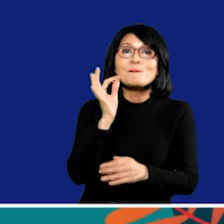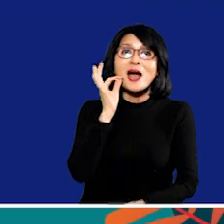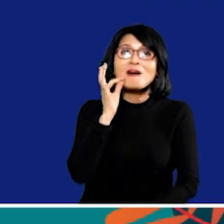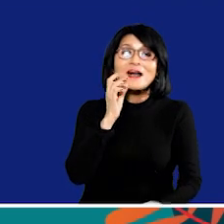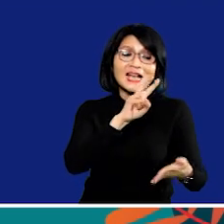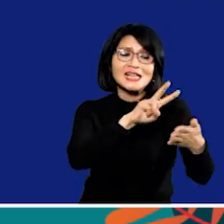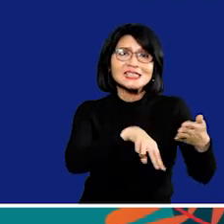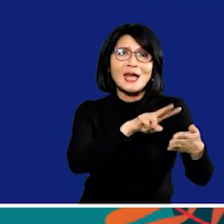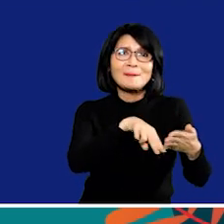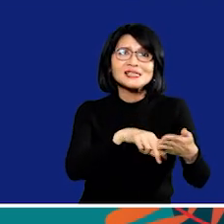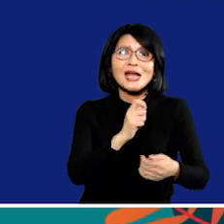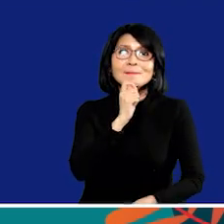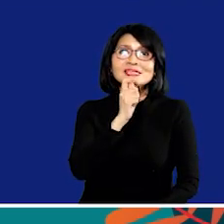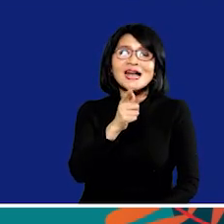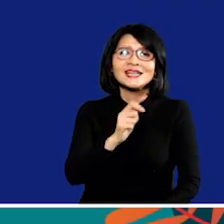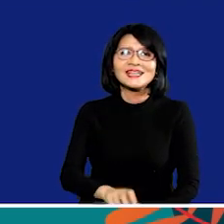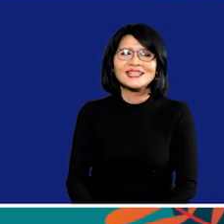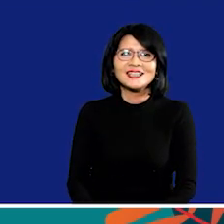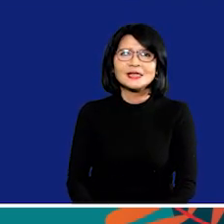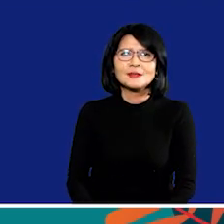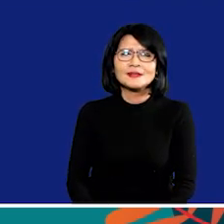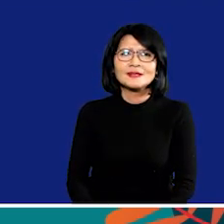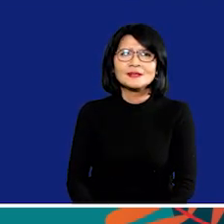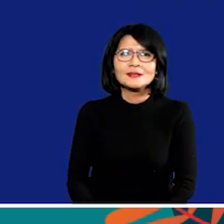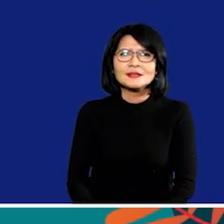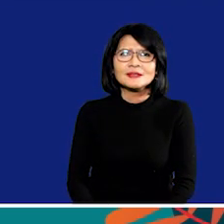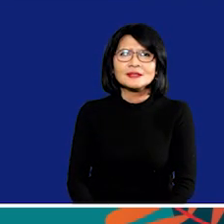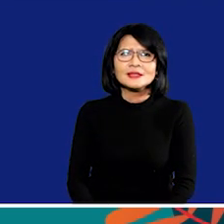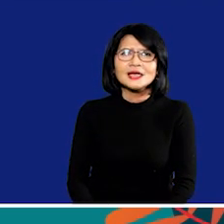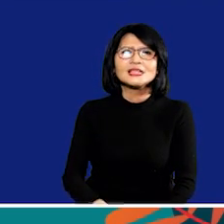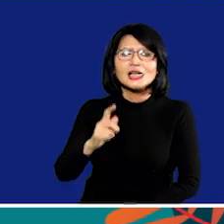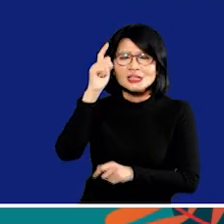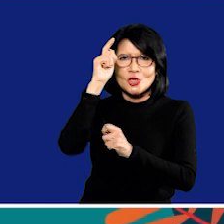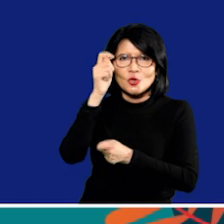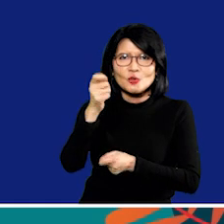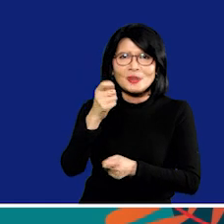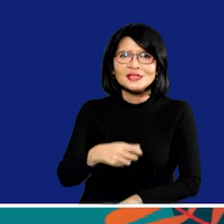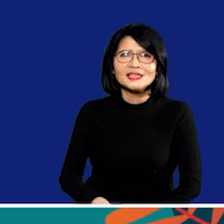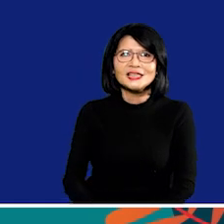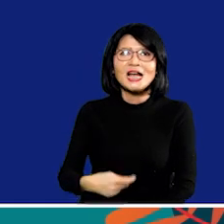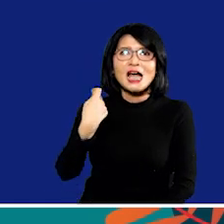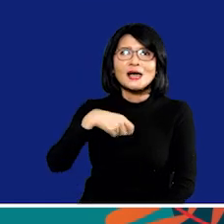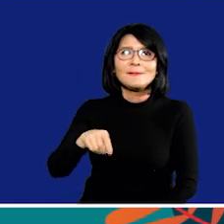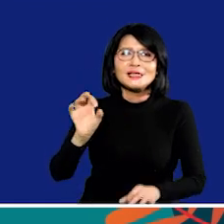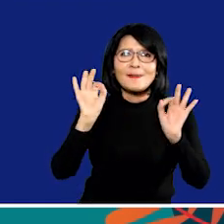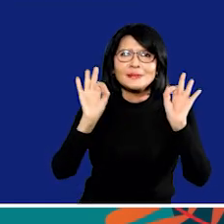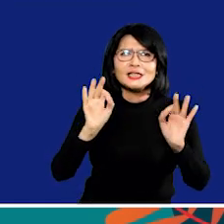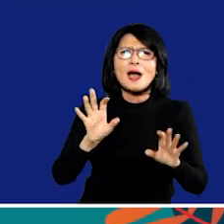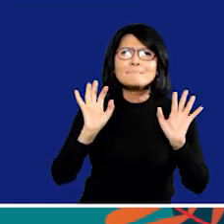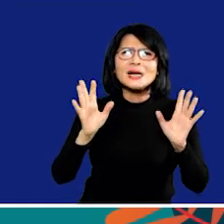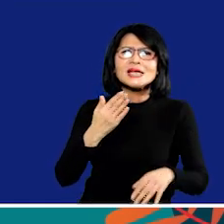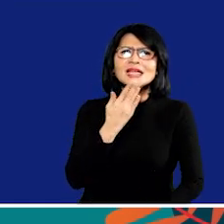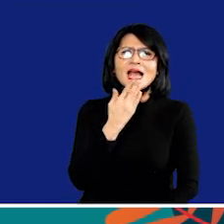saya baca pesan Pak. Pak, dengan penuh rasa hormat kepada Kemdikbud, banyak hal yang ingin